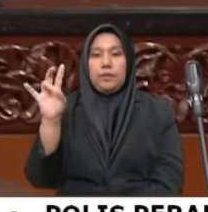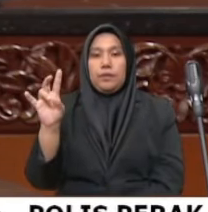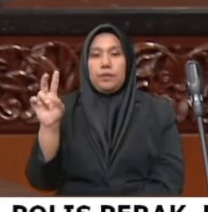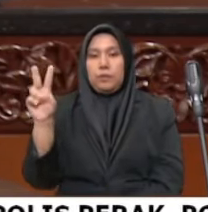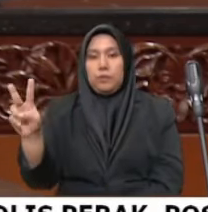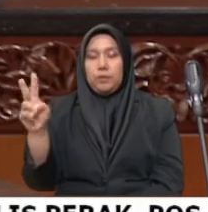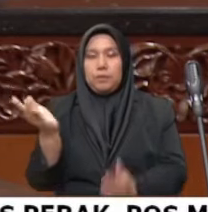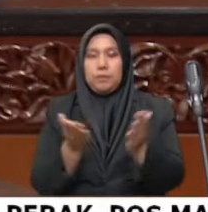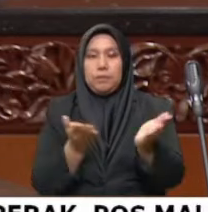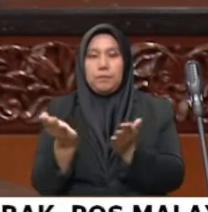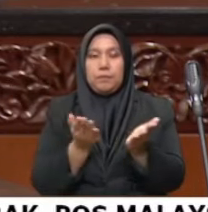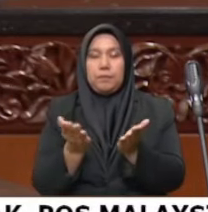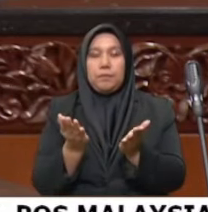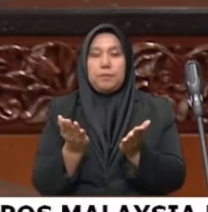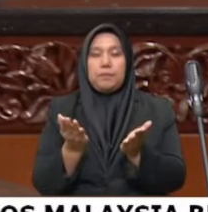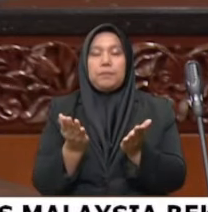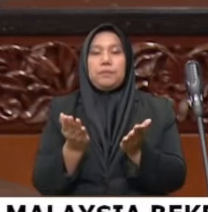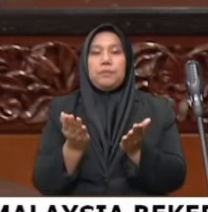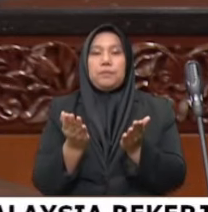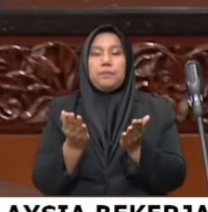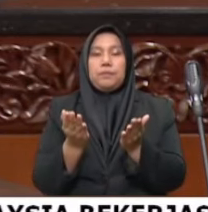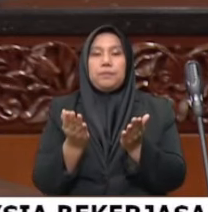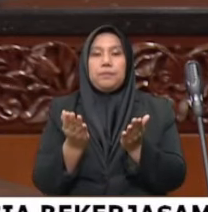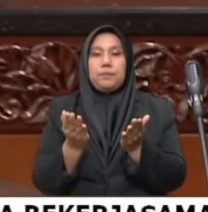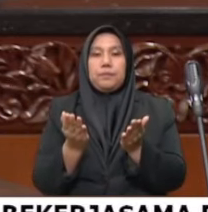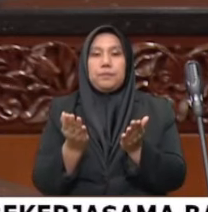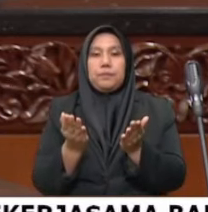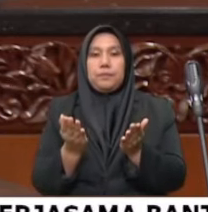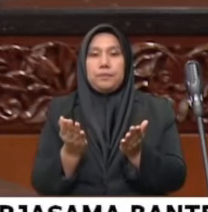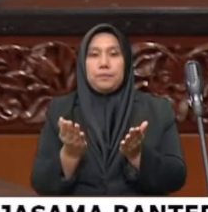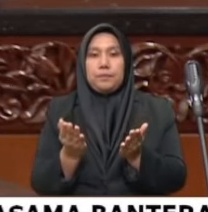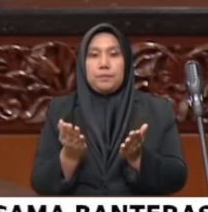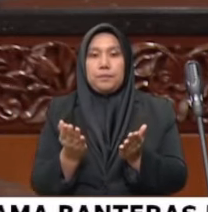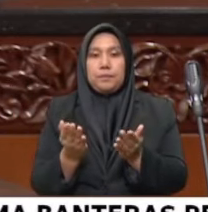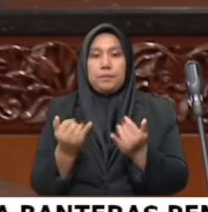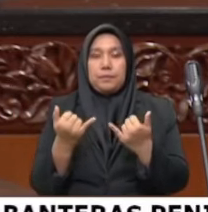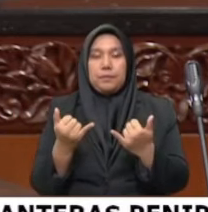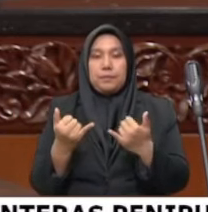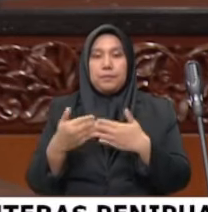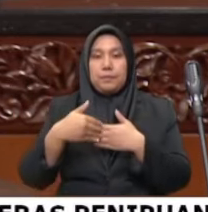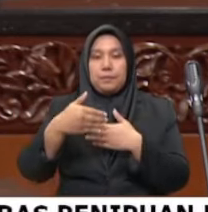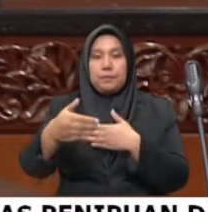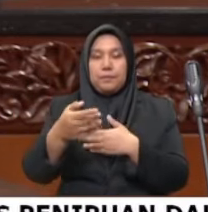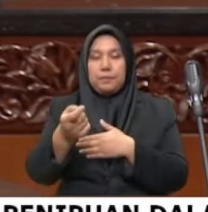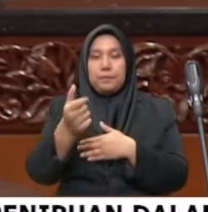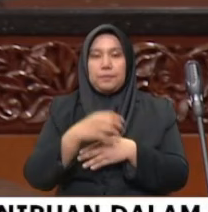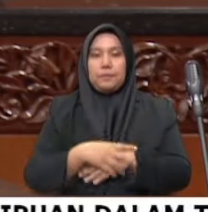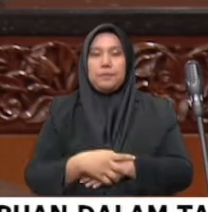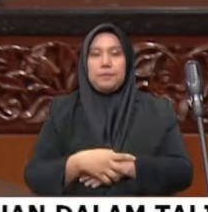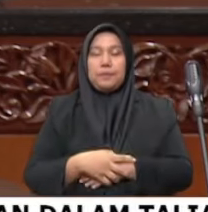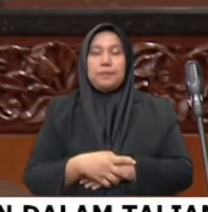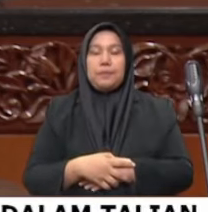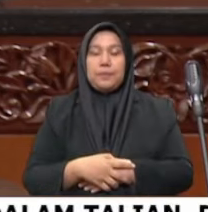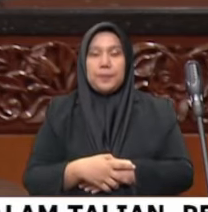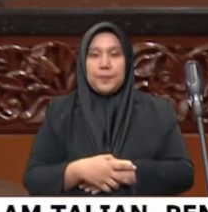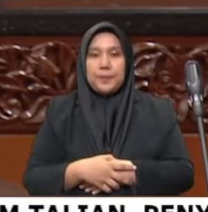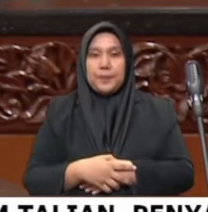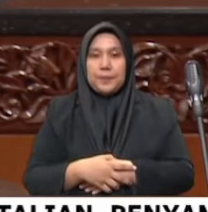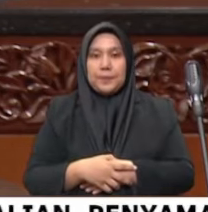40,872 perkhidmatan atau government services have been done. Speaker, boleh saya teruskan sikit? Seminit lagi boleh?